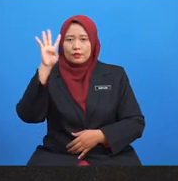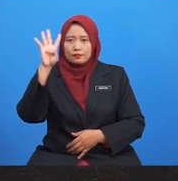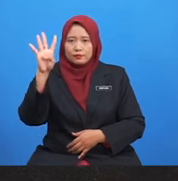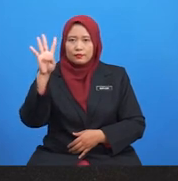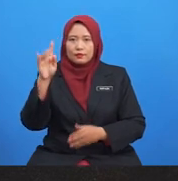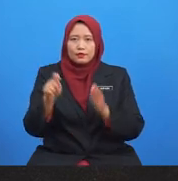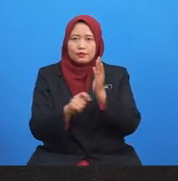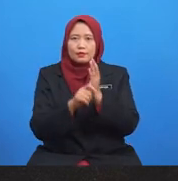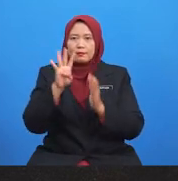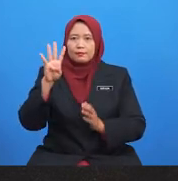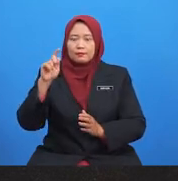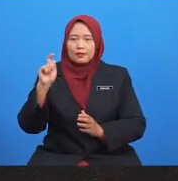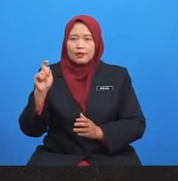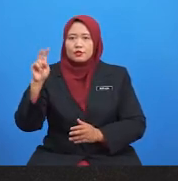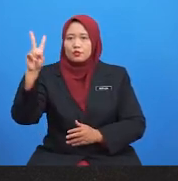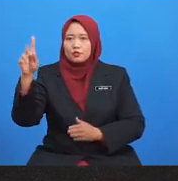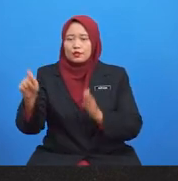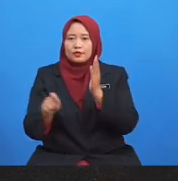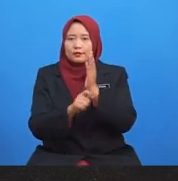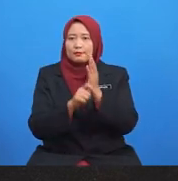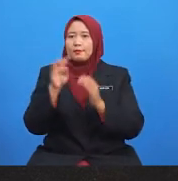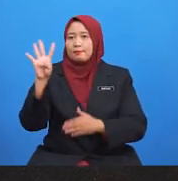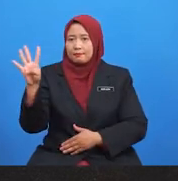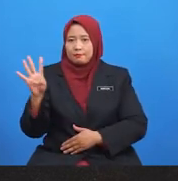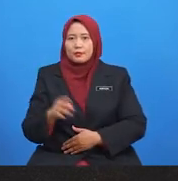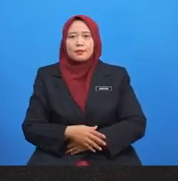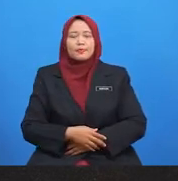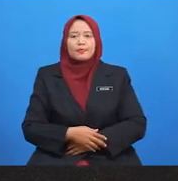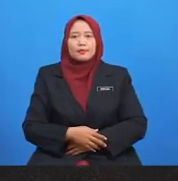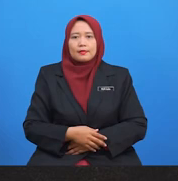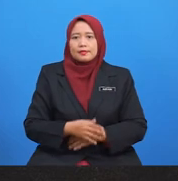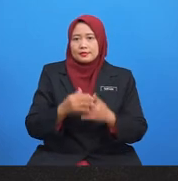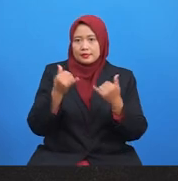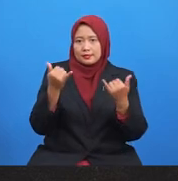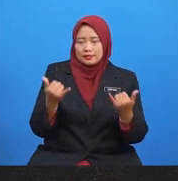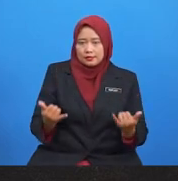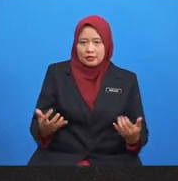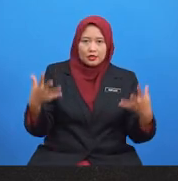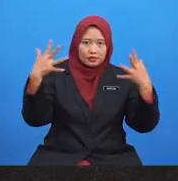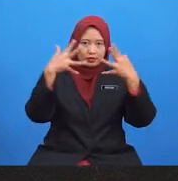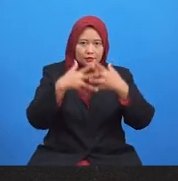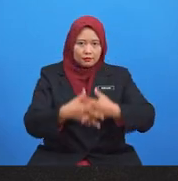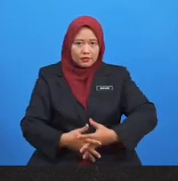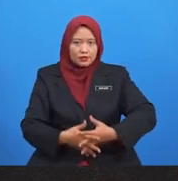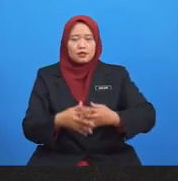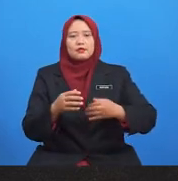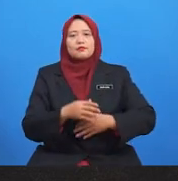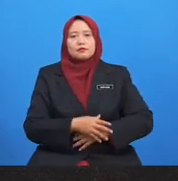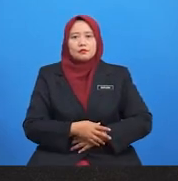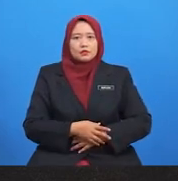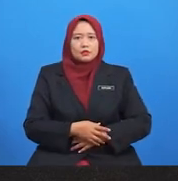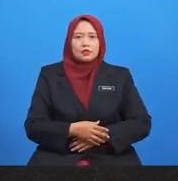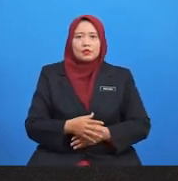2 tambah 4. Sekarang kita akan kabirkan X kuasa 4 tambah 4 X kuasa 2 tambah 4, maka kita